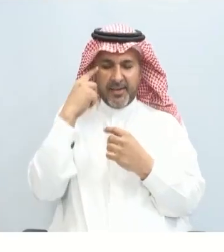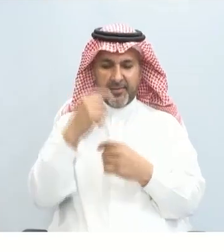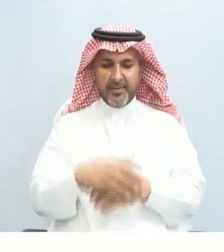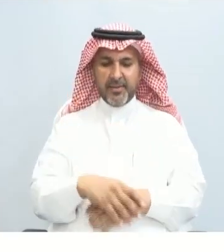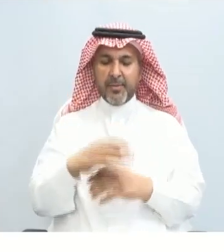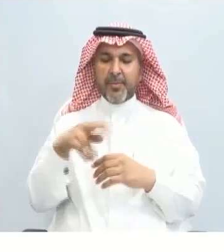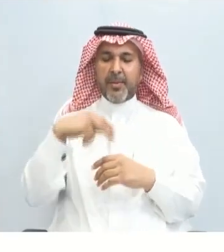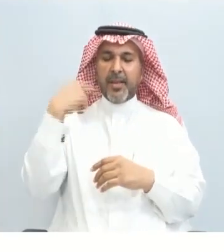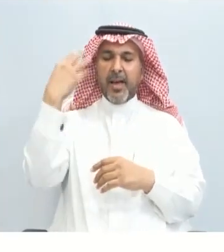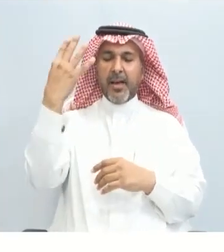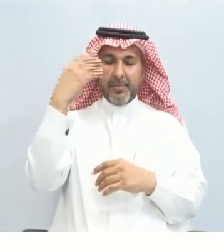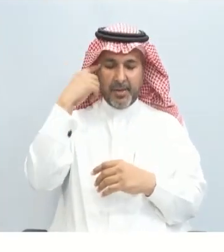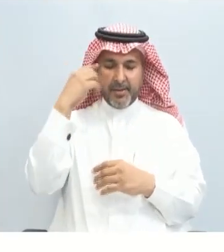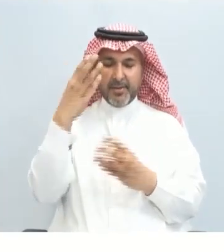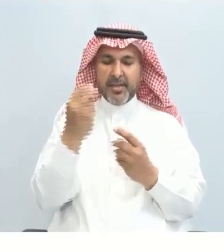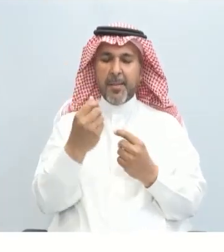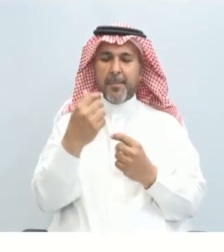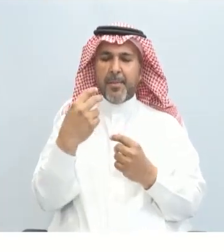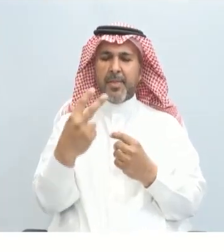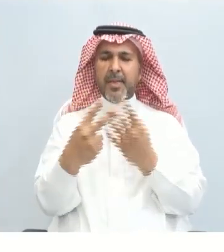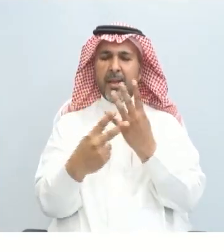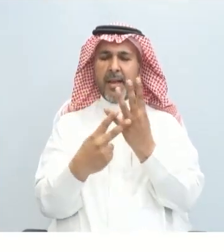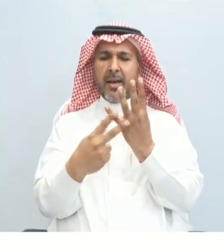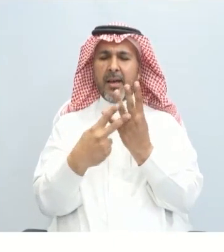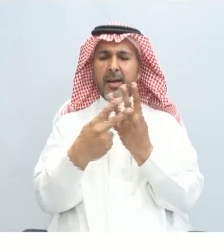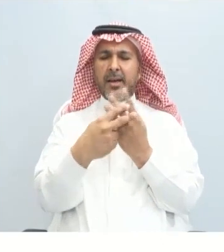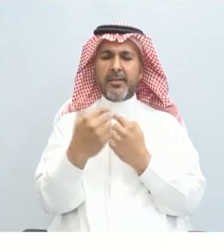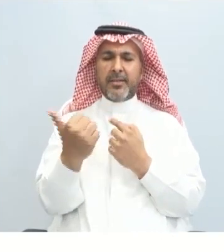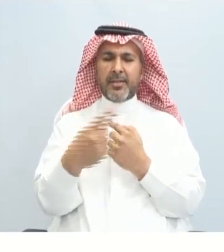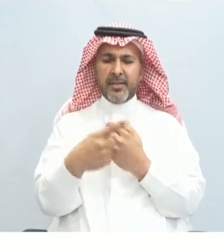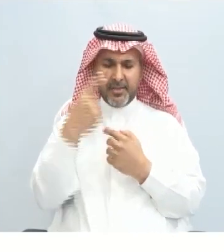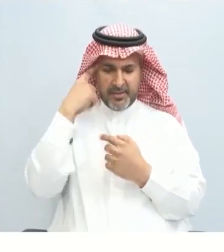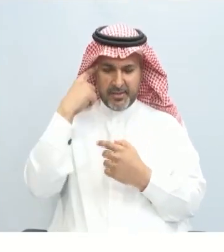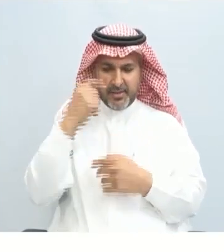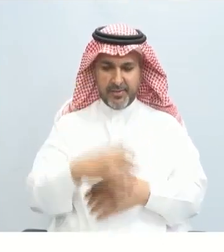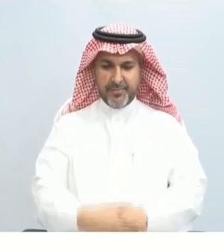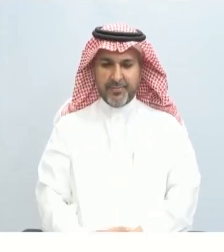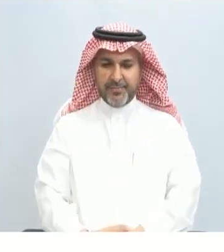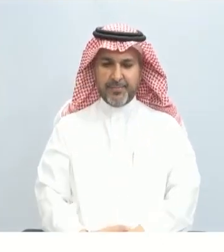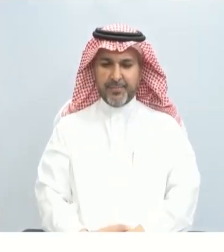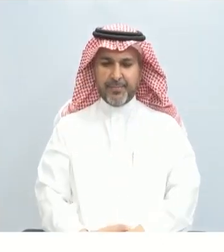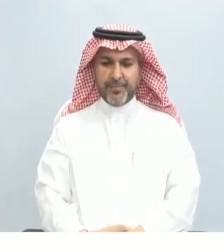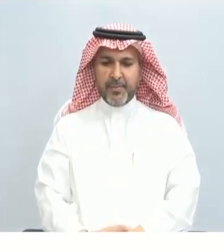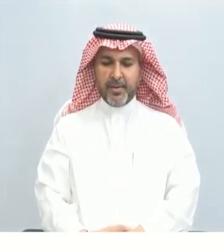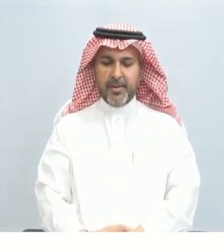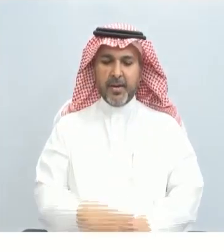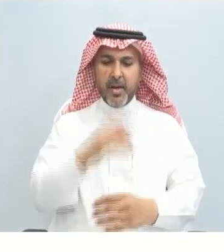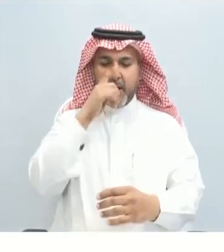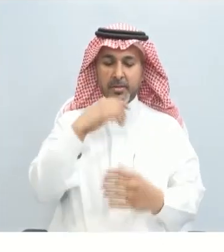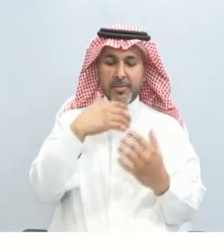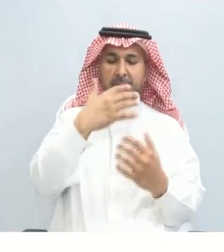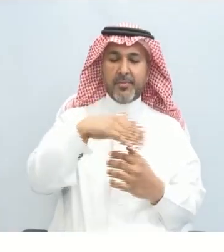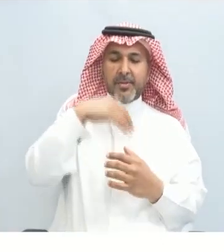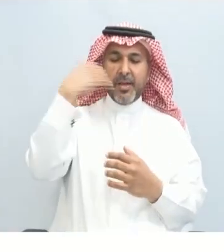وبالتالي الناتج حيكون 16 نشوف السؤال اللي بعده ابي ارفع الخمسه هذه الى